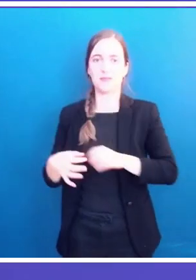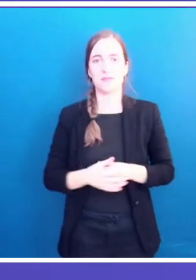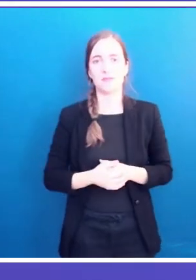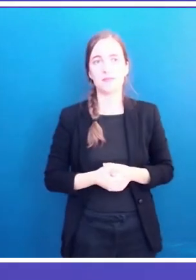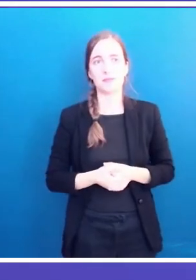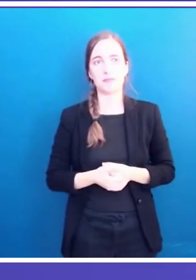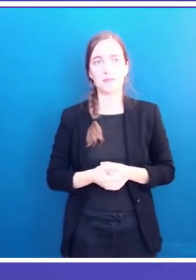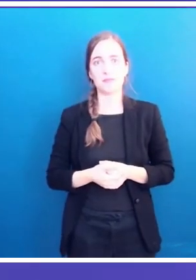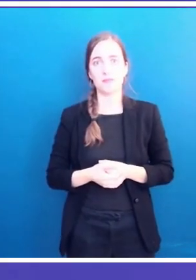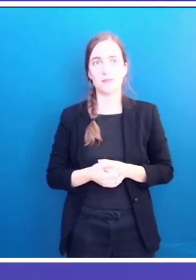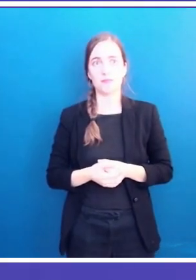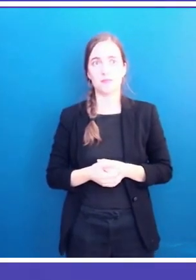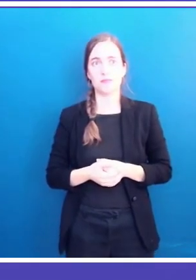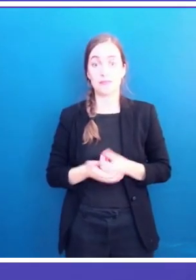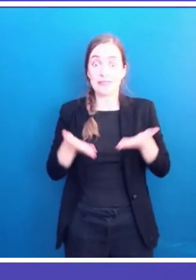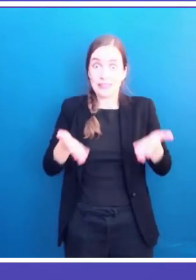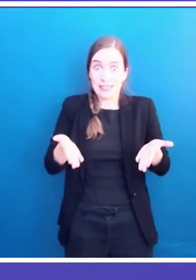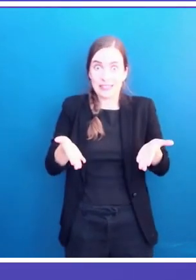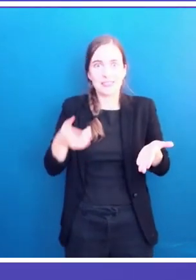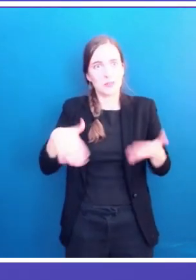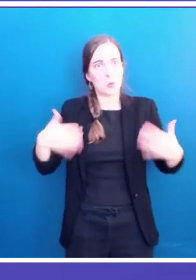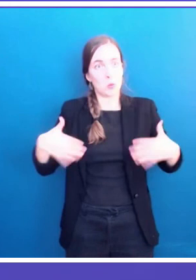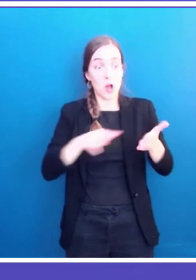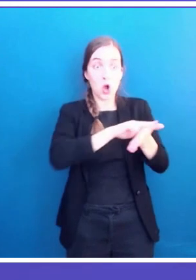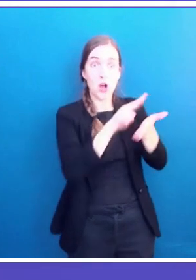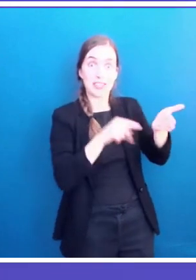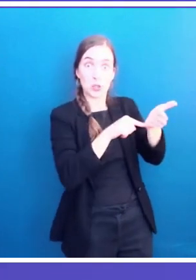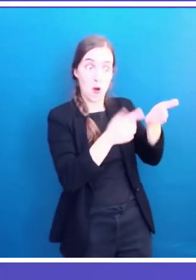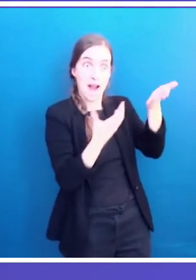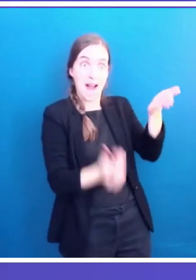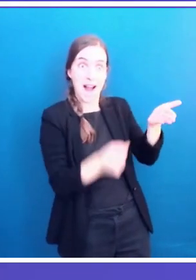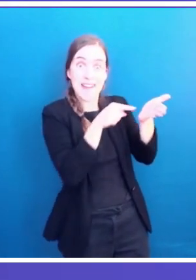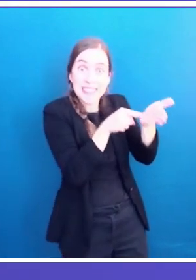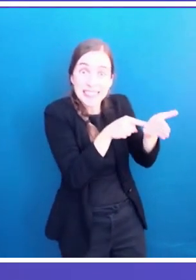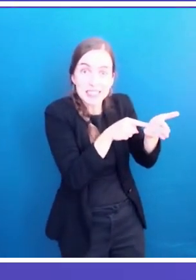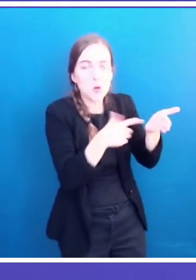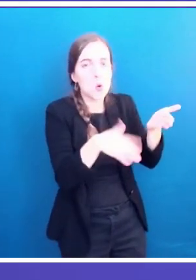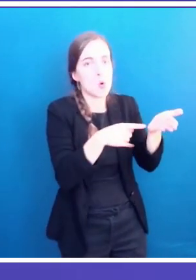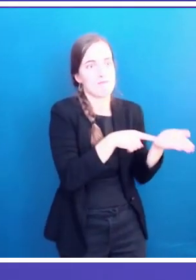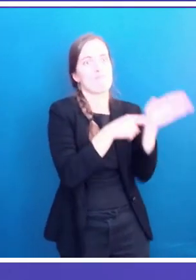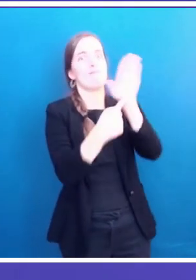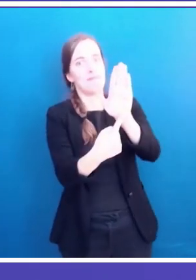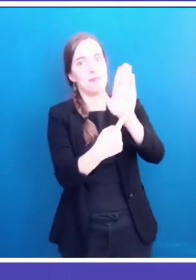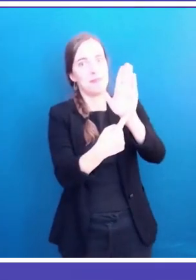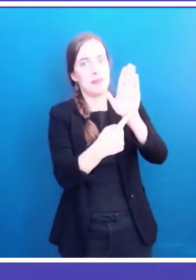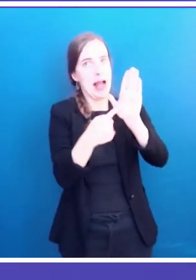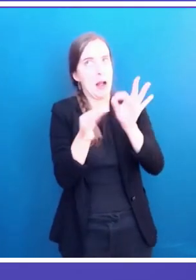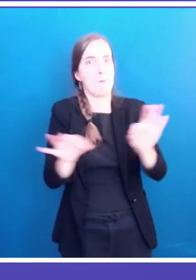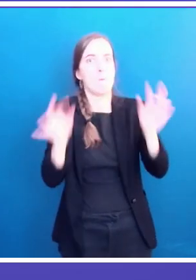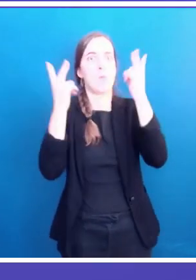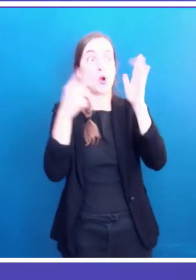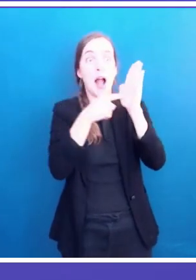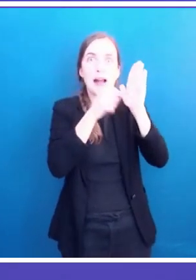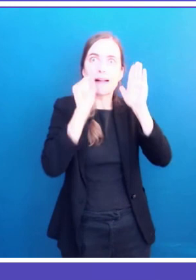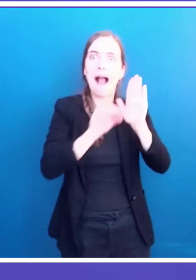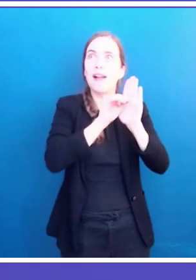من الأهمية بمكان أن نعود إلى هذه الاتفاقية والبروتوكولات التابعة من أجل الوصول إلى آليات عابرة للحدود وآليات